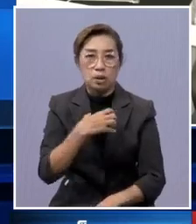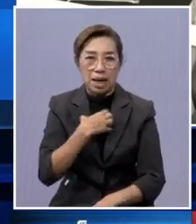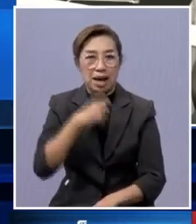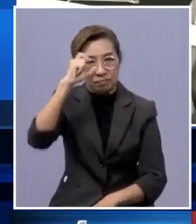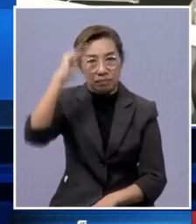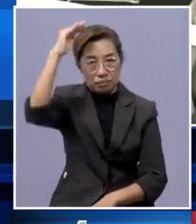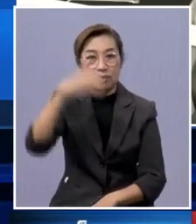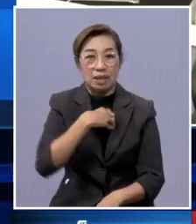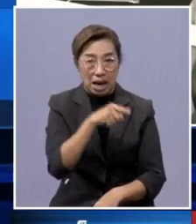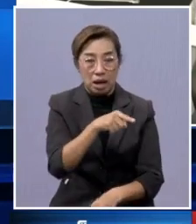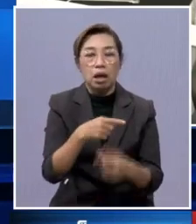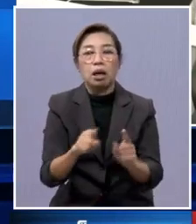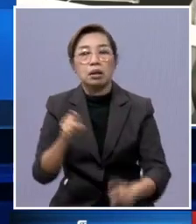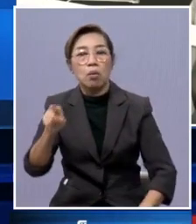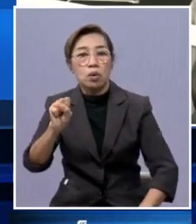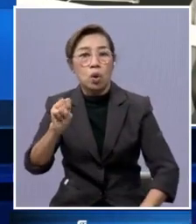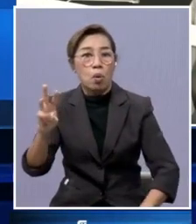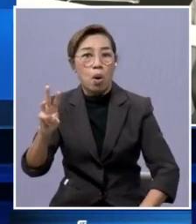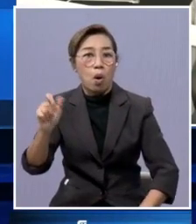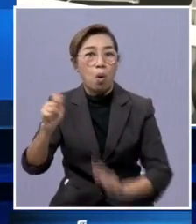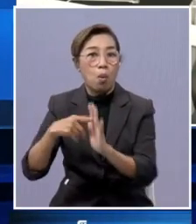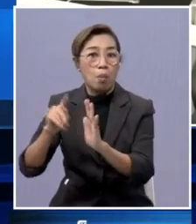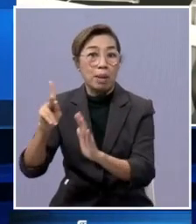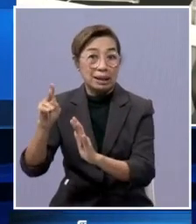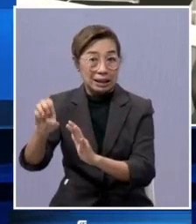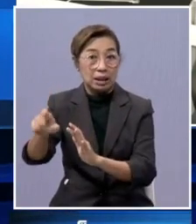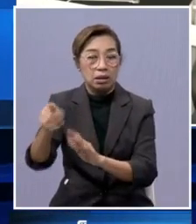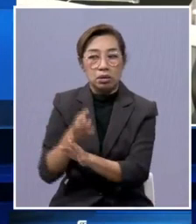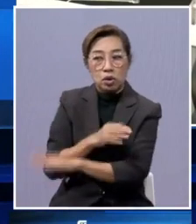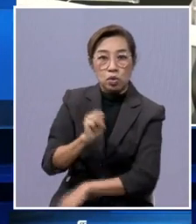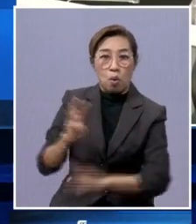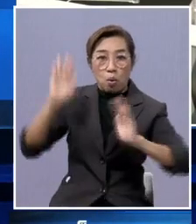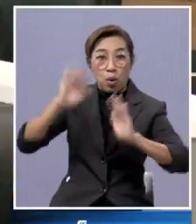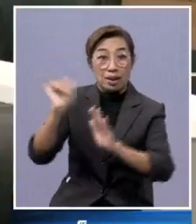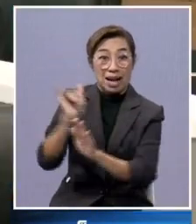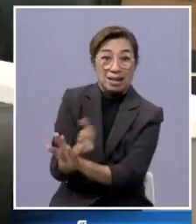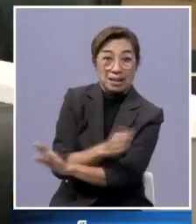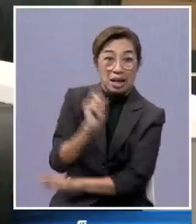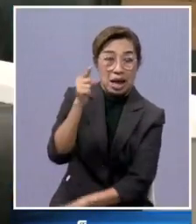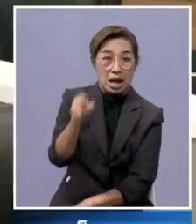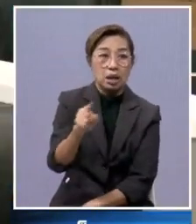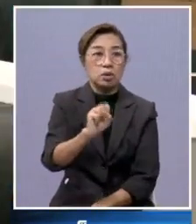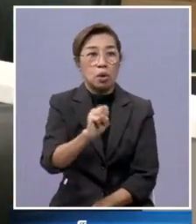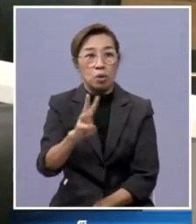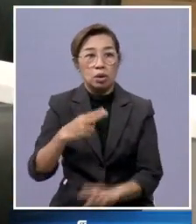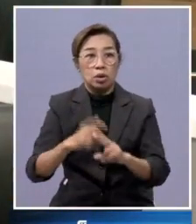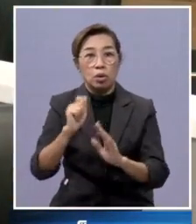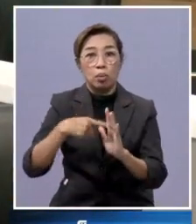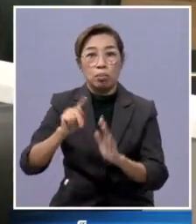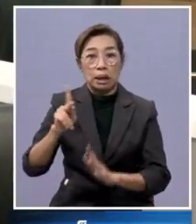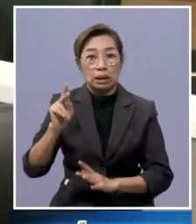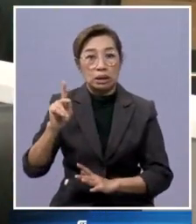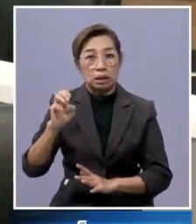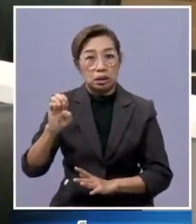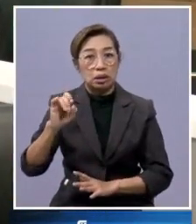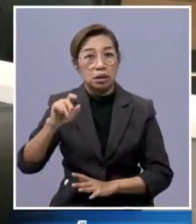ทีนี้ต้องให้ความเป็นทำฝั่งของสวอุปกิจด้วยเหมือนกันในช่วงก่อนที่จะมีมติโหวตกันนะครับที่มองกันว่าเป็นการโหวตอุ้มใช่มตัวของสวอุปกิจก็มีการชี้